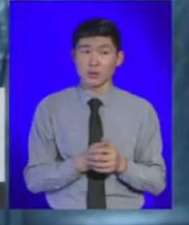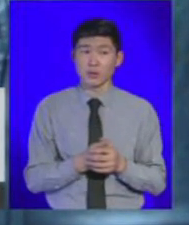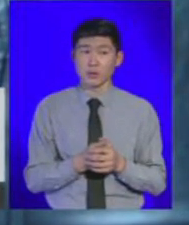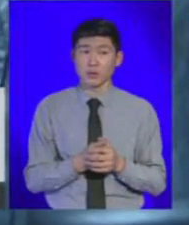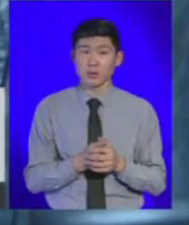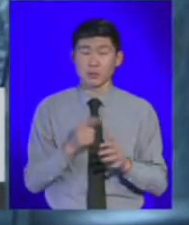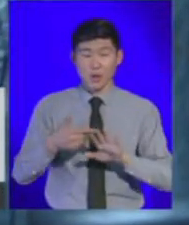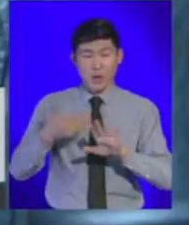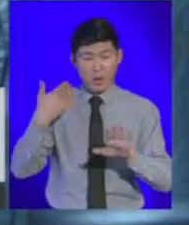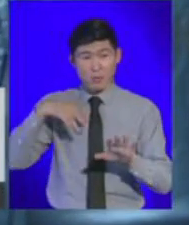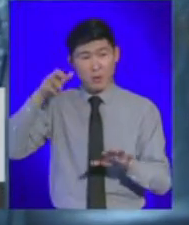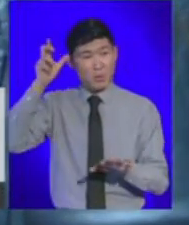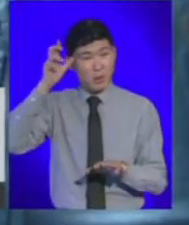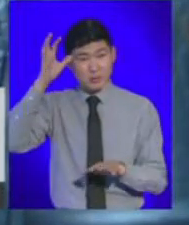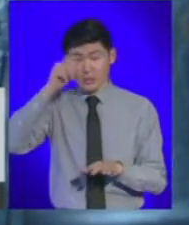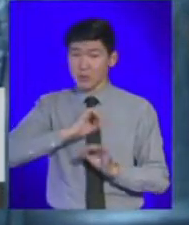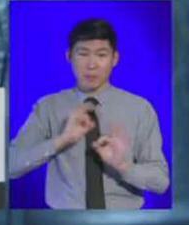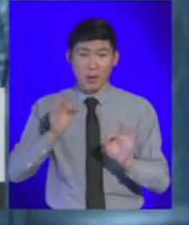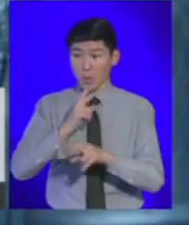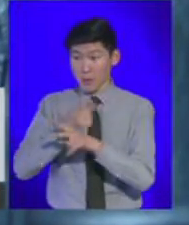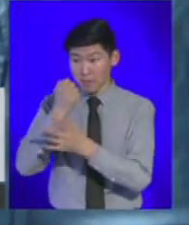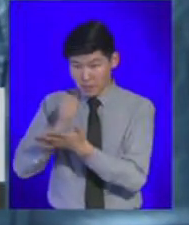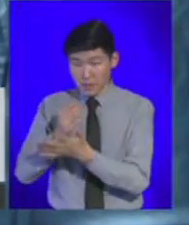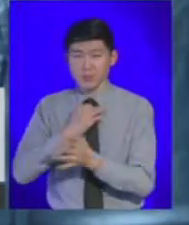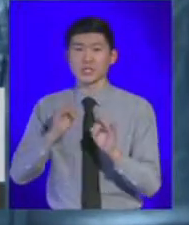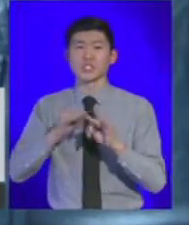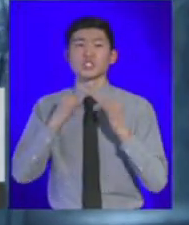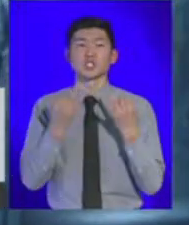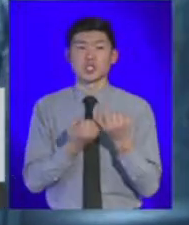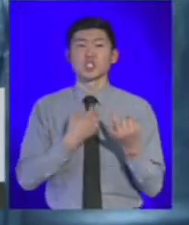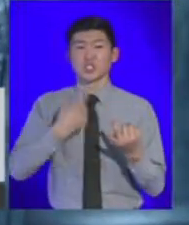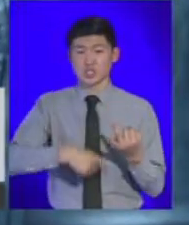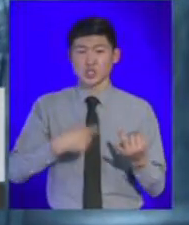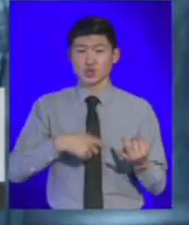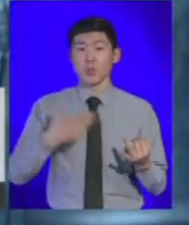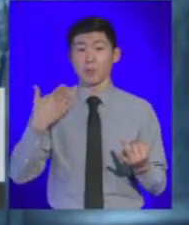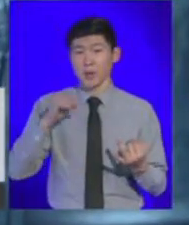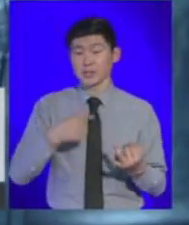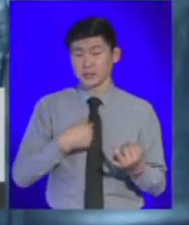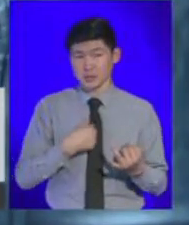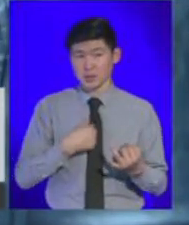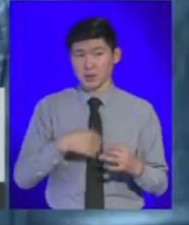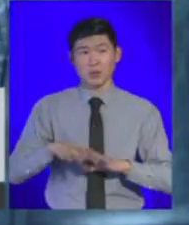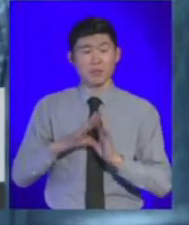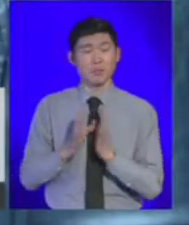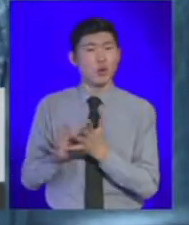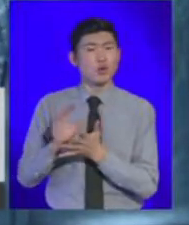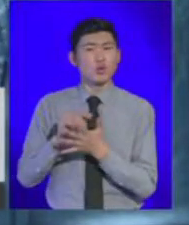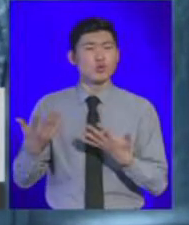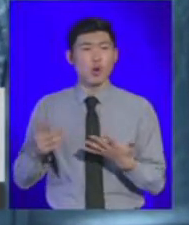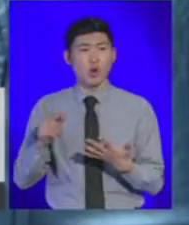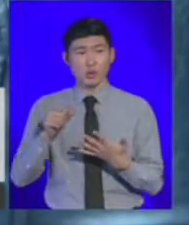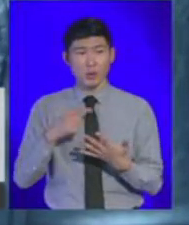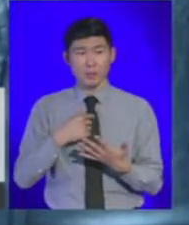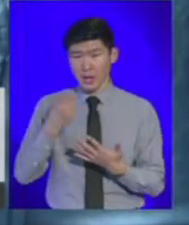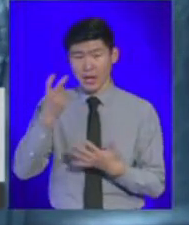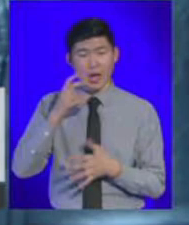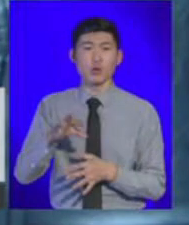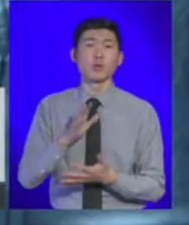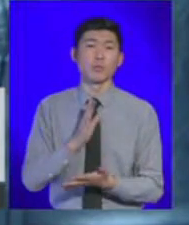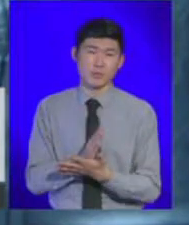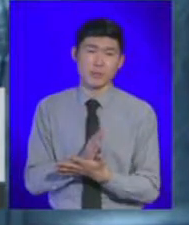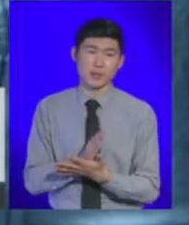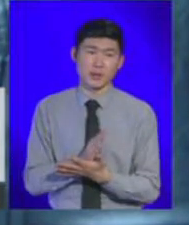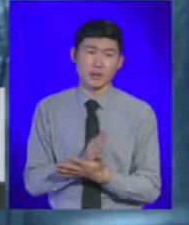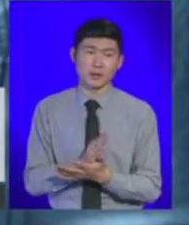дээ. Хууль батлагдаж байхад улс их хурлын гишүүн байсан тийм. Тэгээд тэрийг одоо олж хараагүй юм байна.